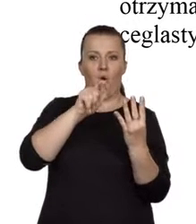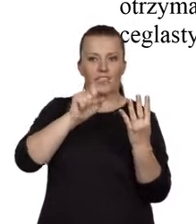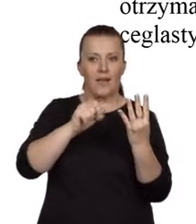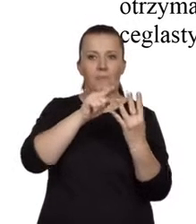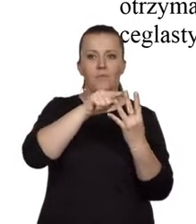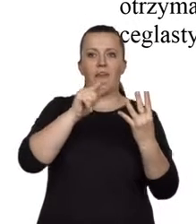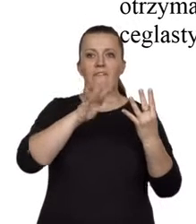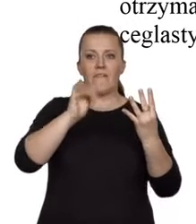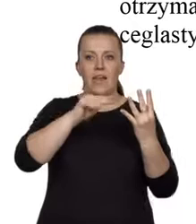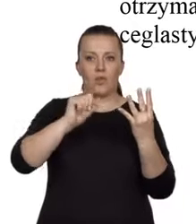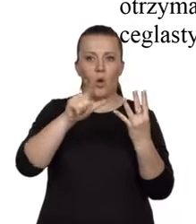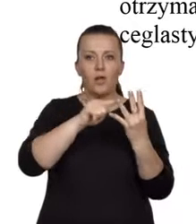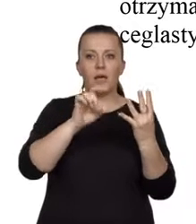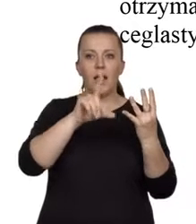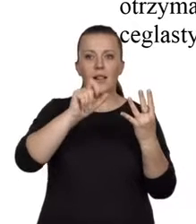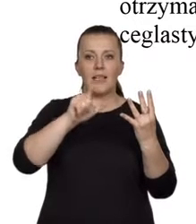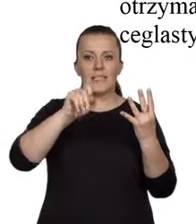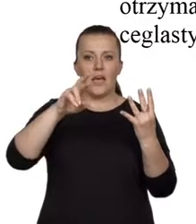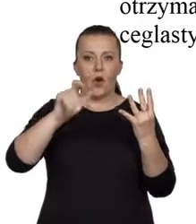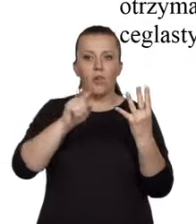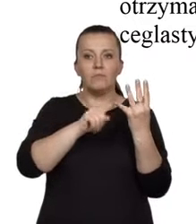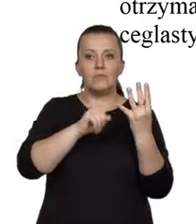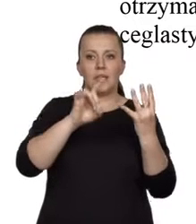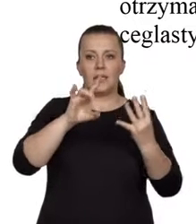glukozy, fenolu, glicerolu oraz